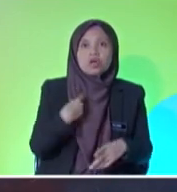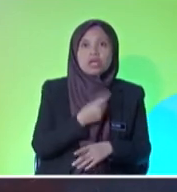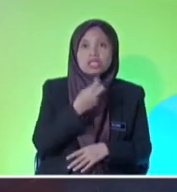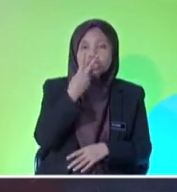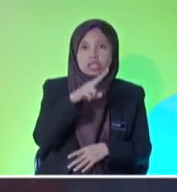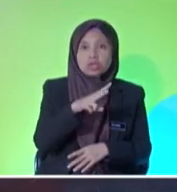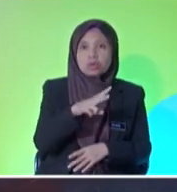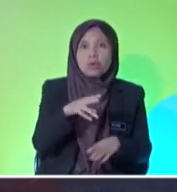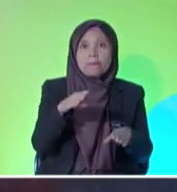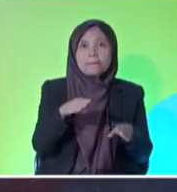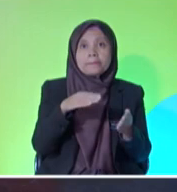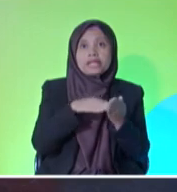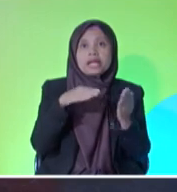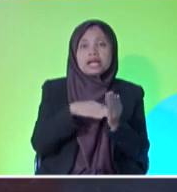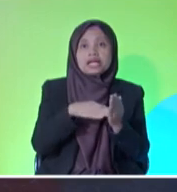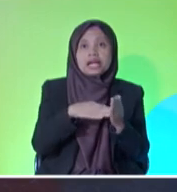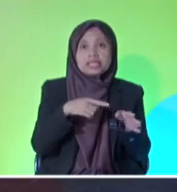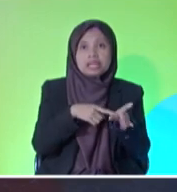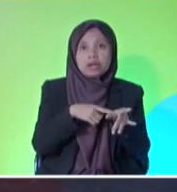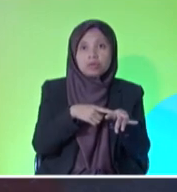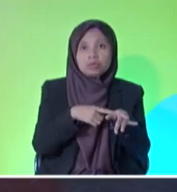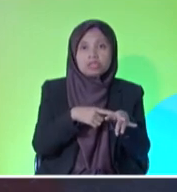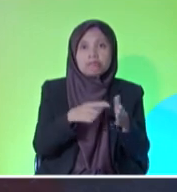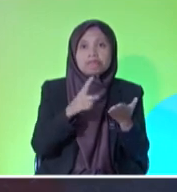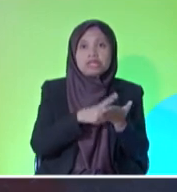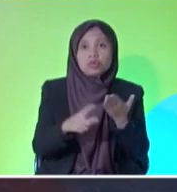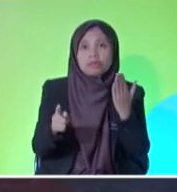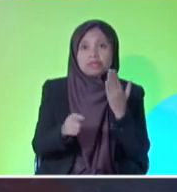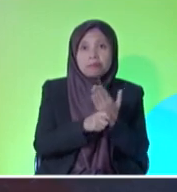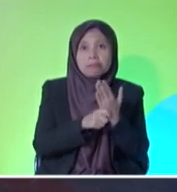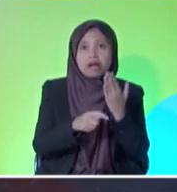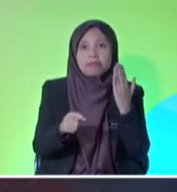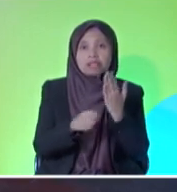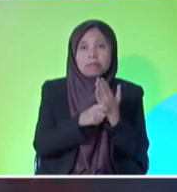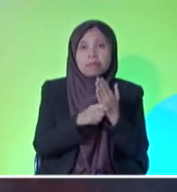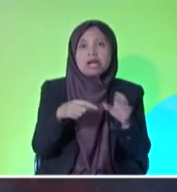semakin Minggu bertambah dia punya bilangan doang